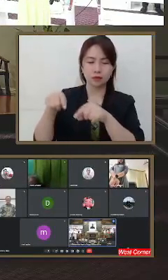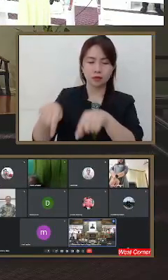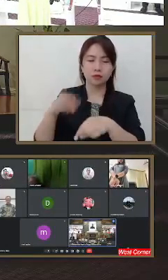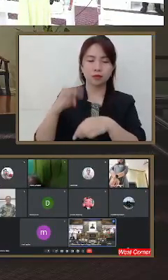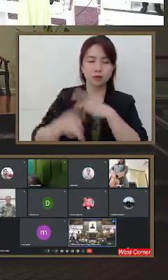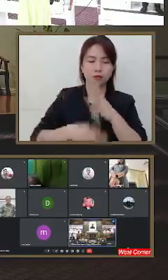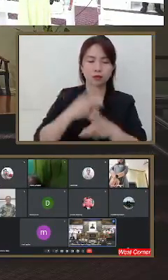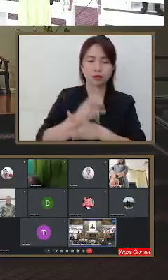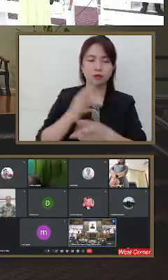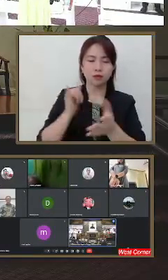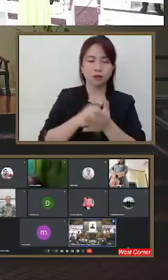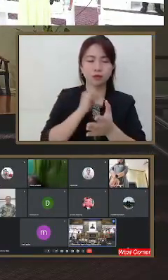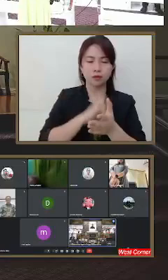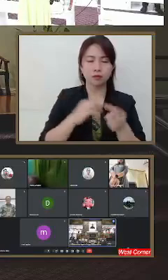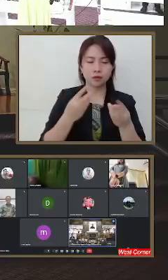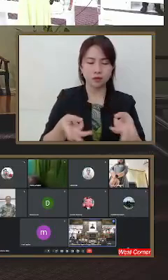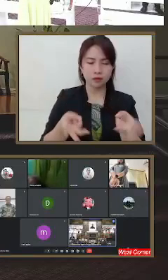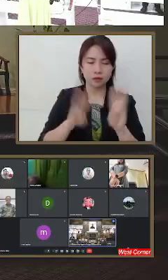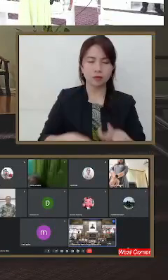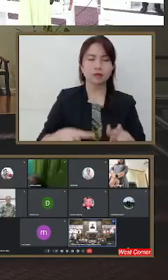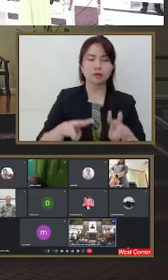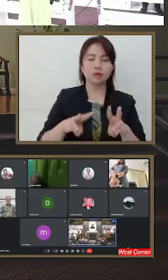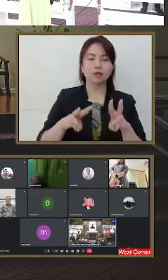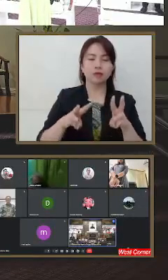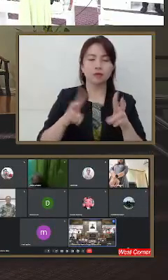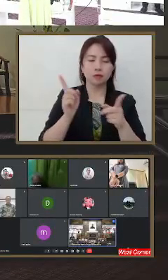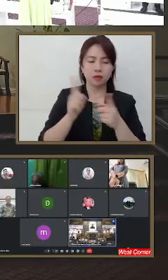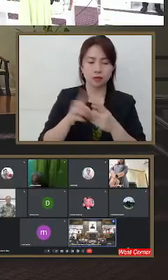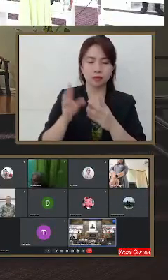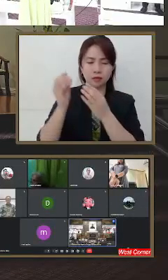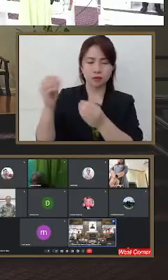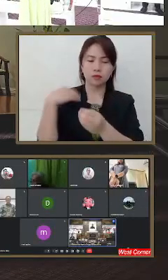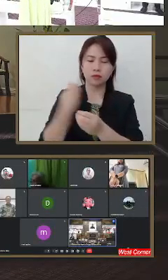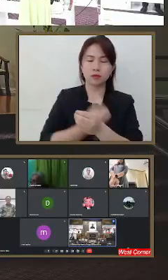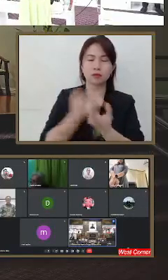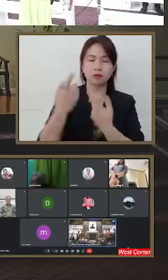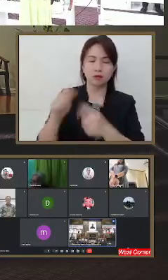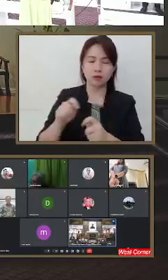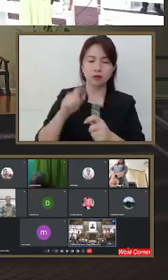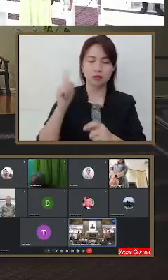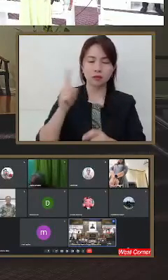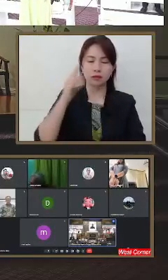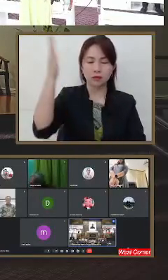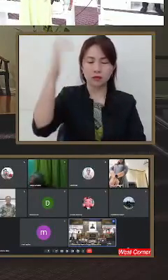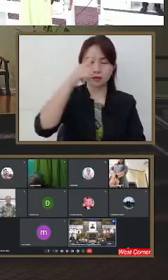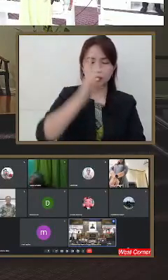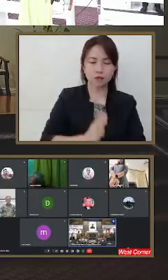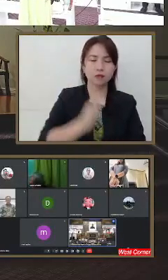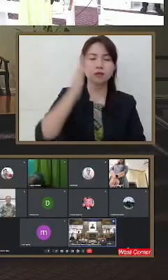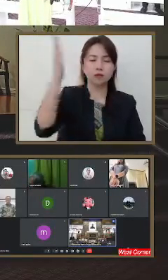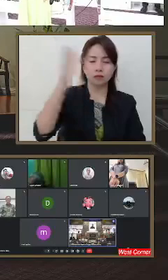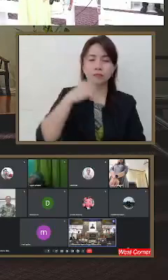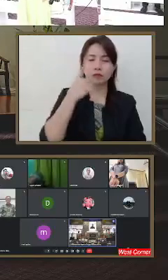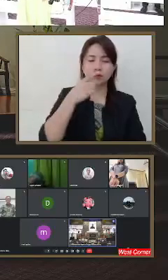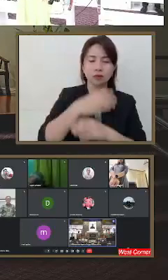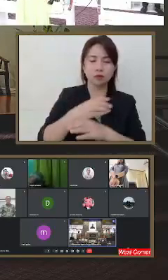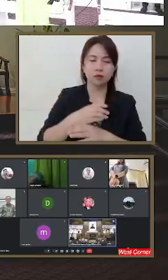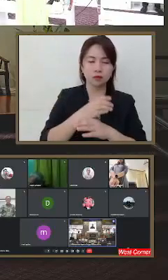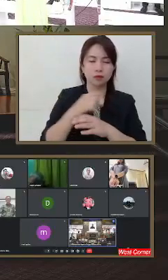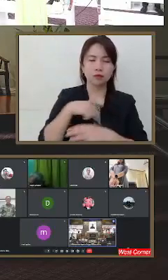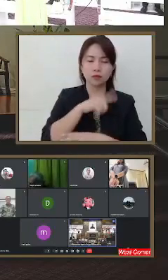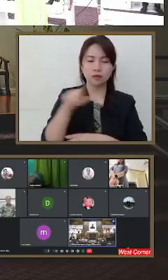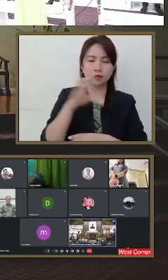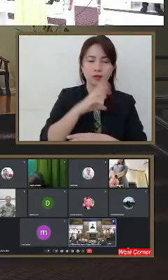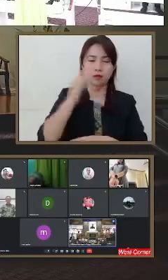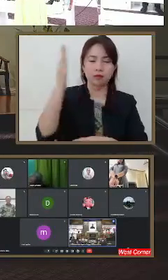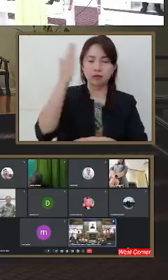na karapatdapat na pagkatiwalaan po namin kundi kayo lamang Panginoon Kayo po ang lumika po sa amin Alam niyo po ang direksyon ng buhay